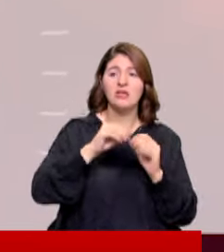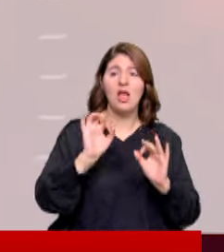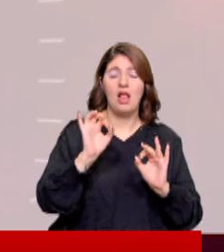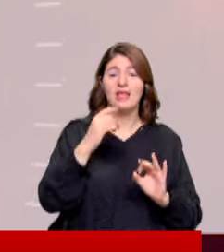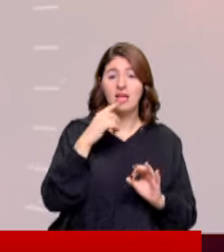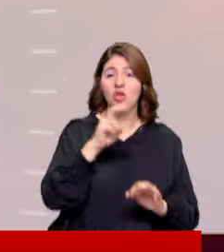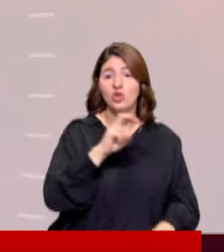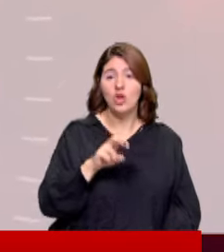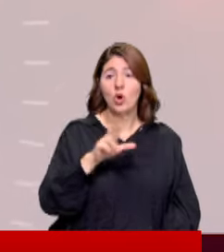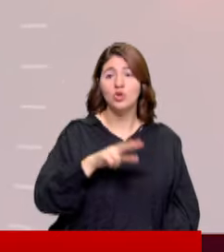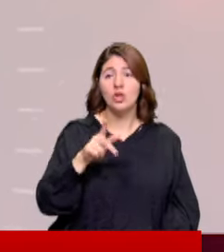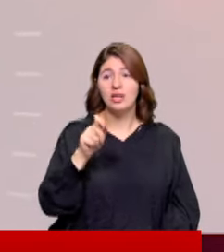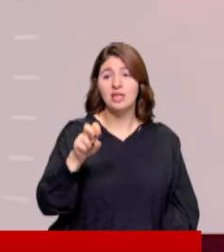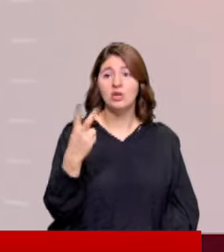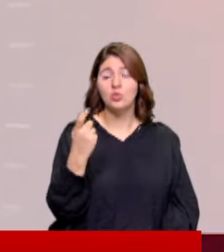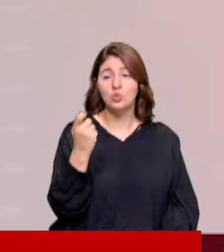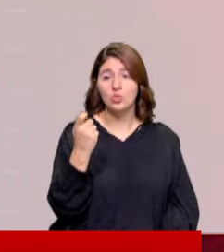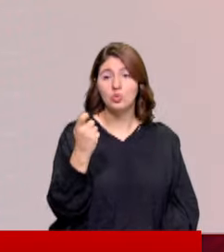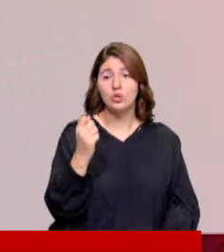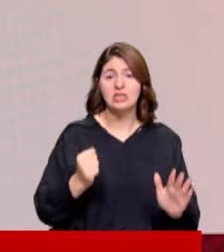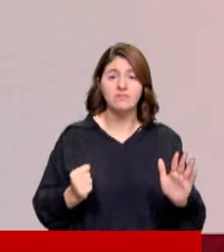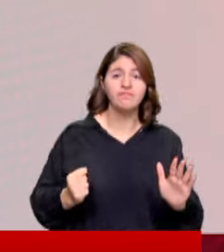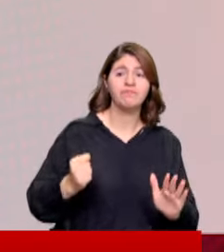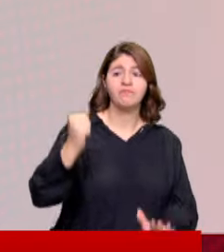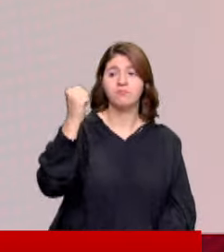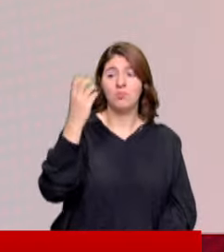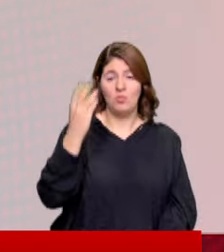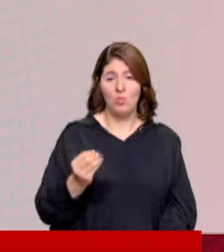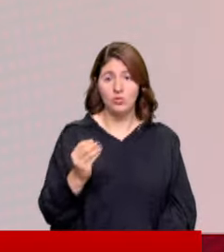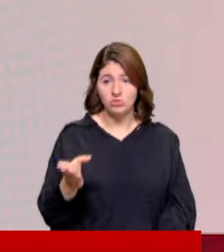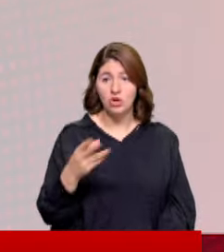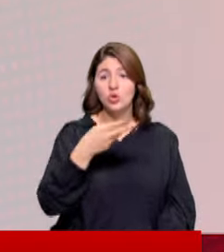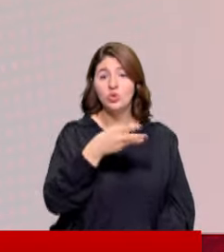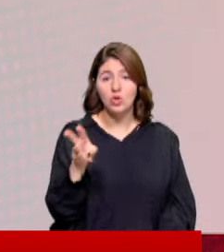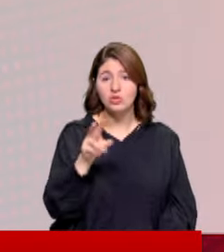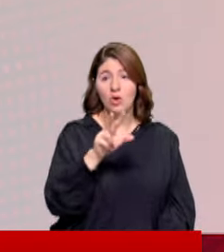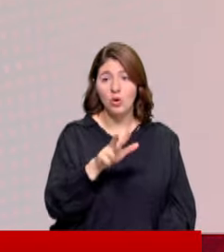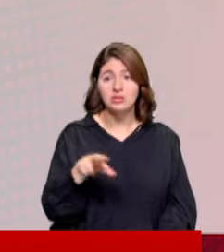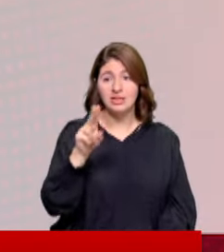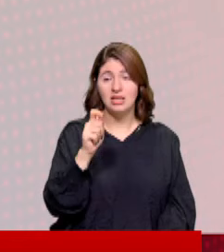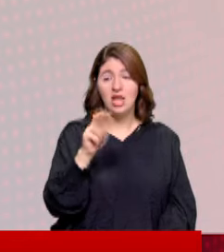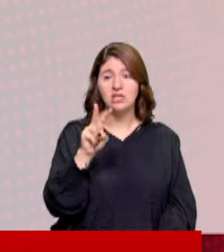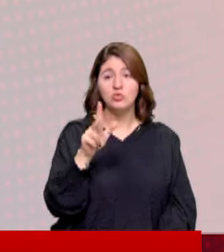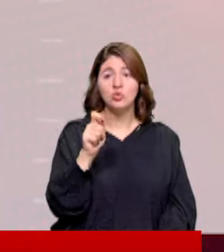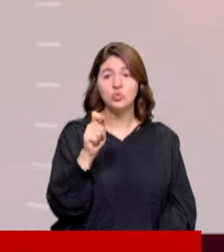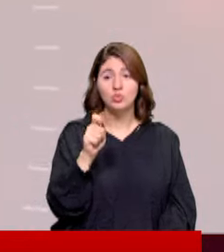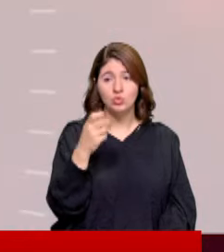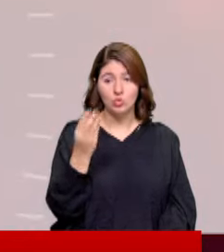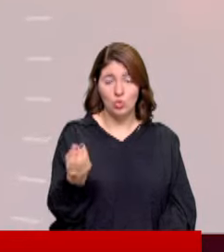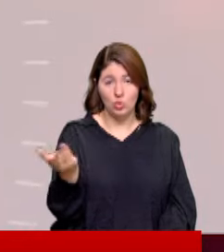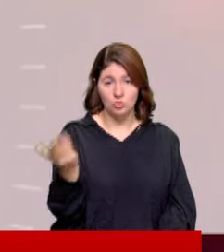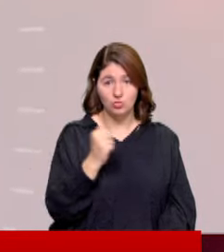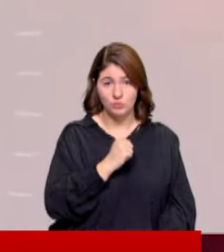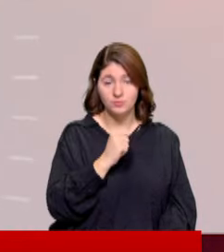sonrası dolar 33 lira 82 kuruşla zirve seviyesinden işlem gördü. Euro ise 37 lira 23 kuruş seviyesinin